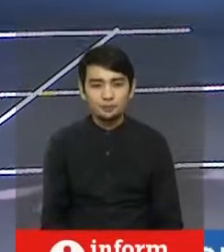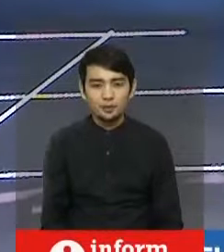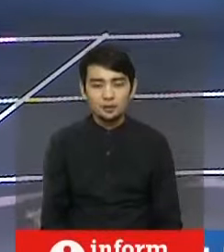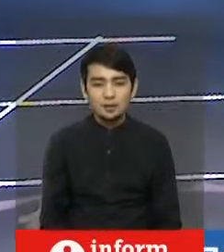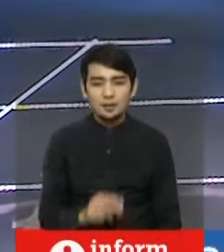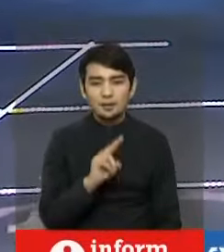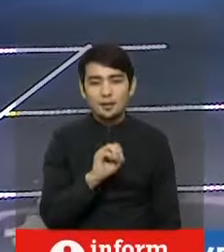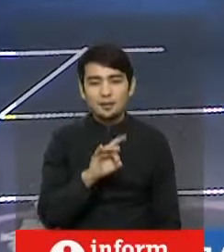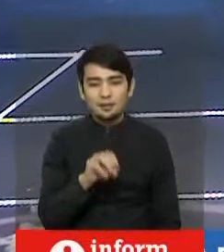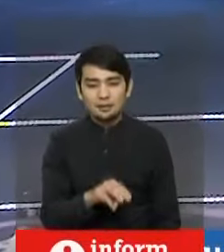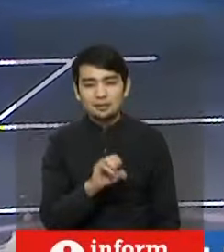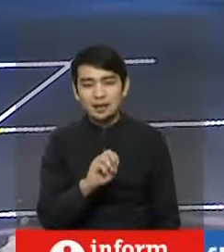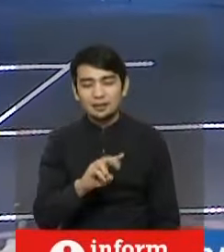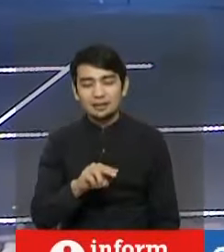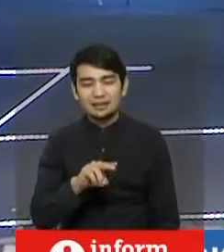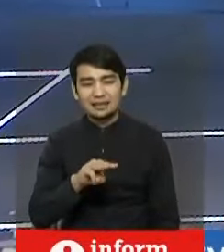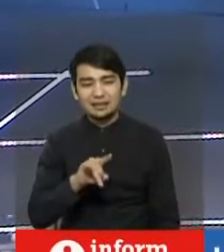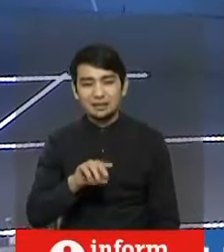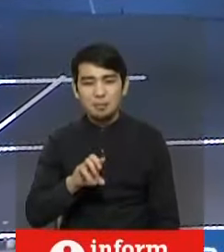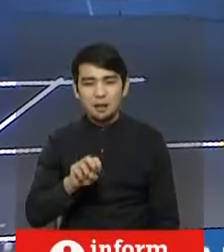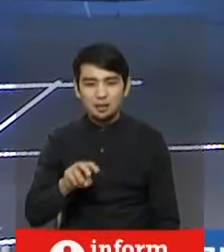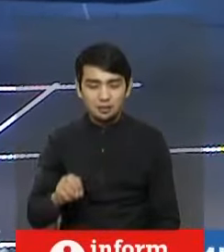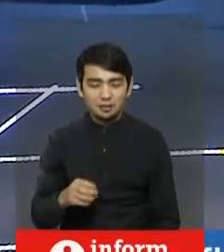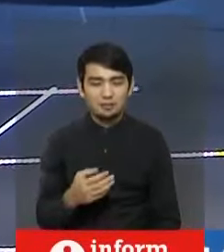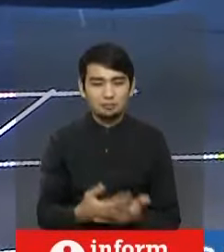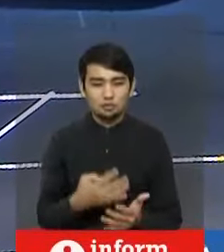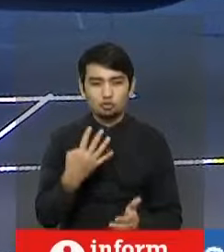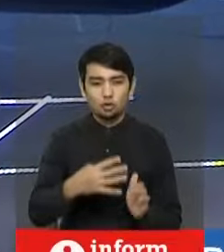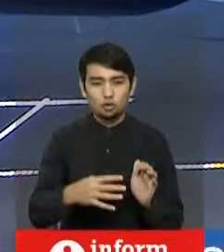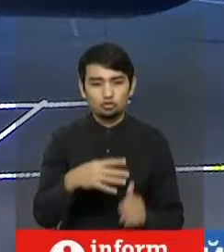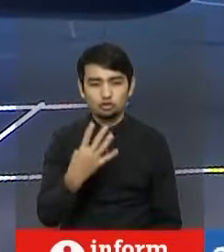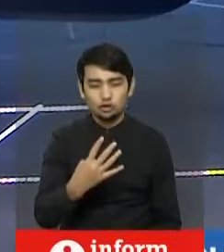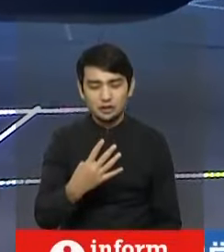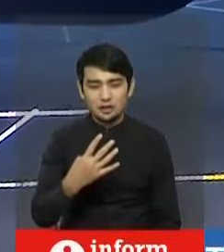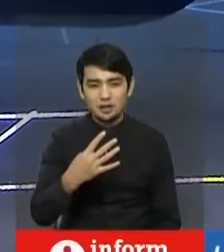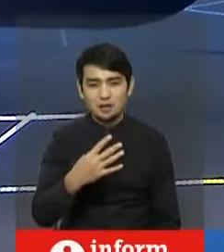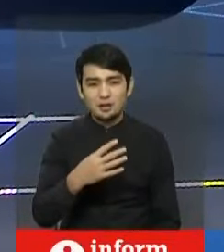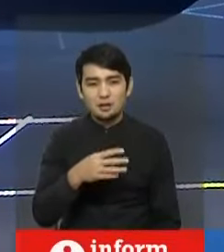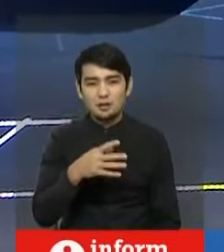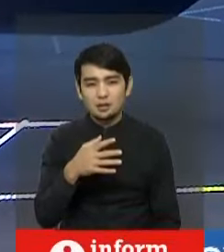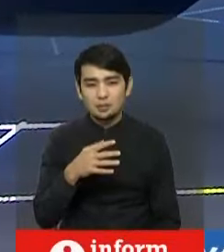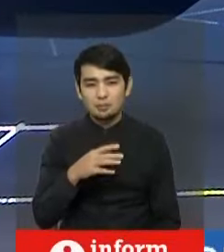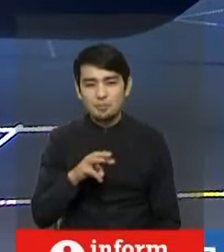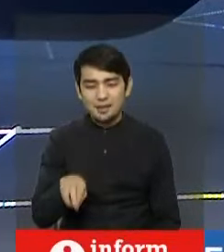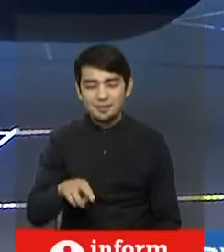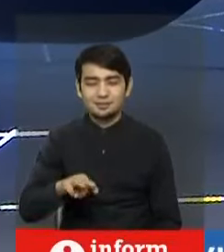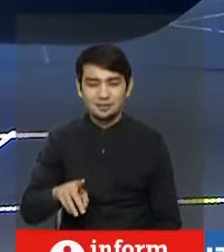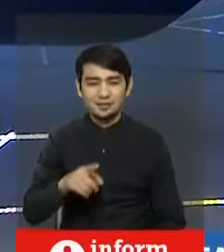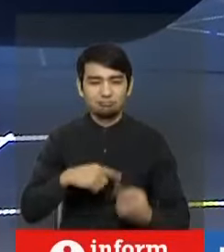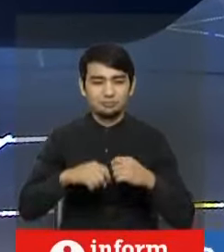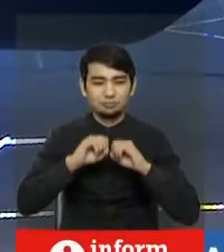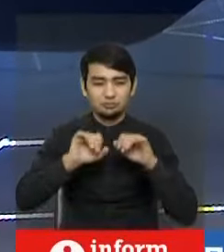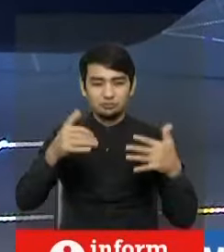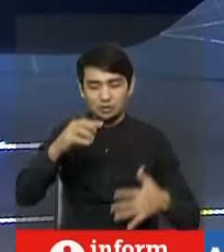хайра саты балды вернул государству больше 44,5 миллиардов тенге в